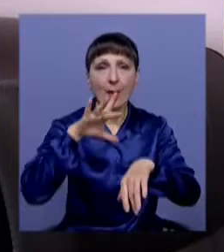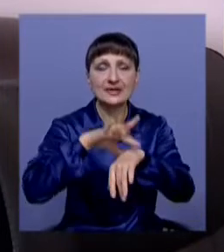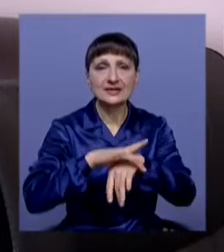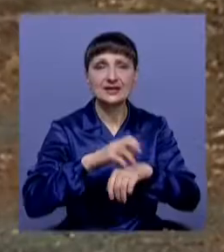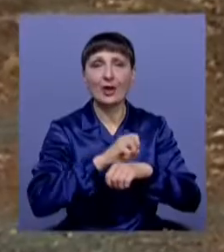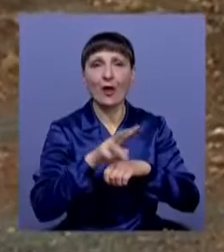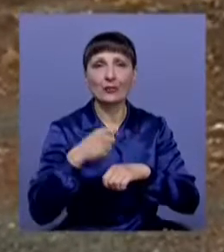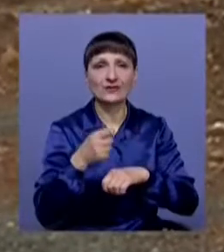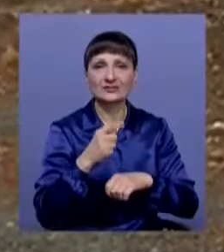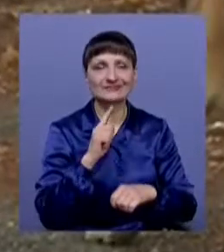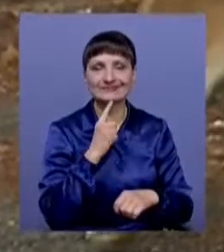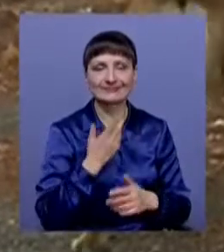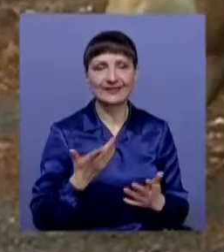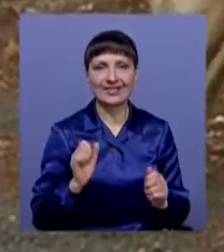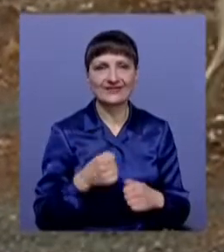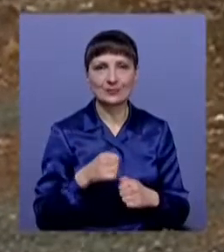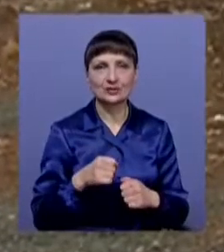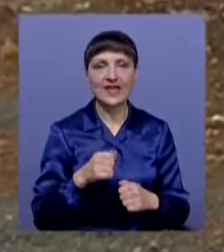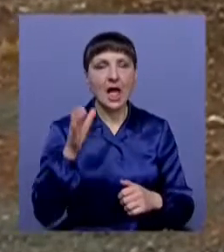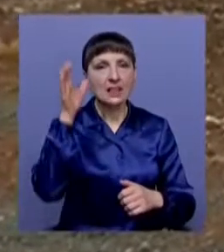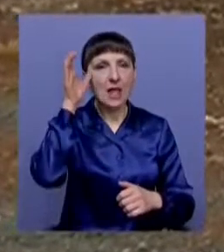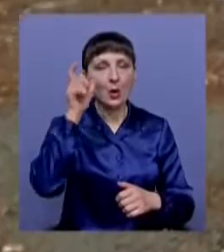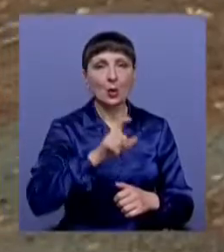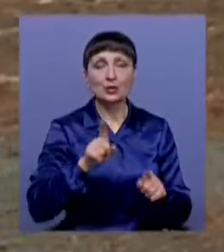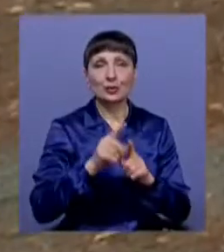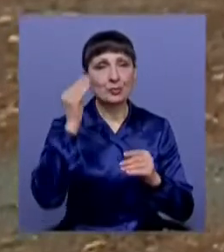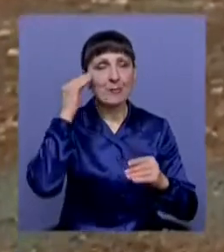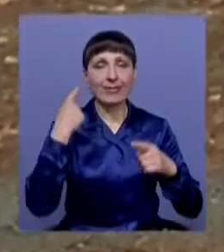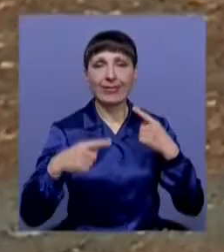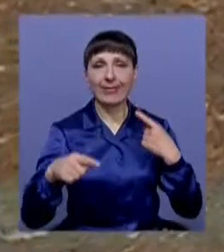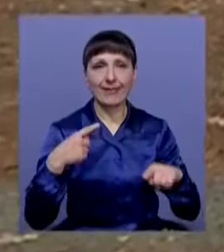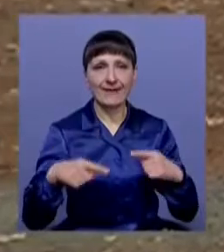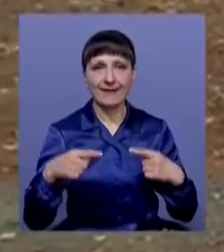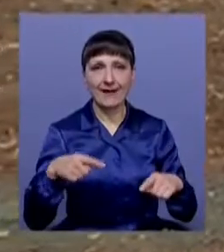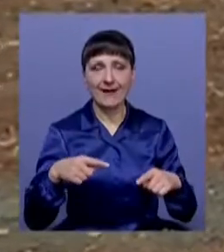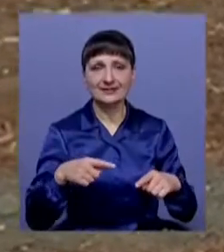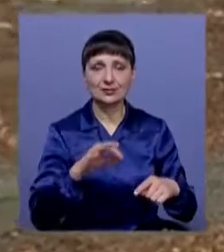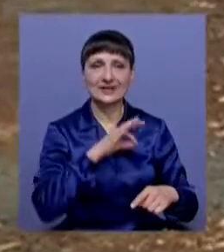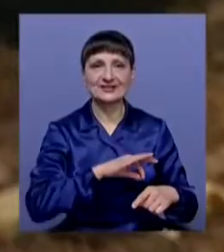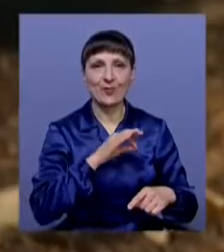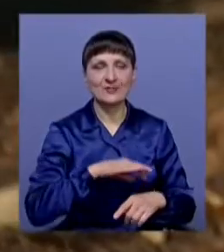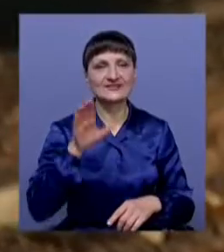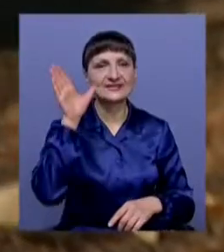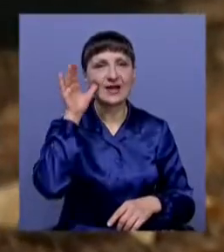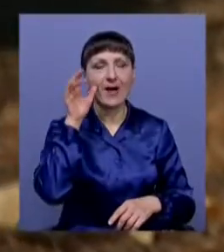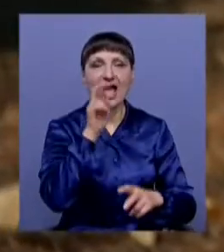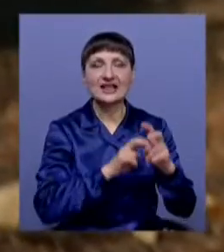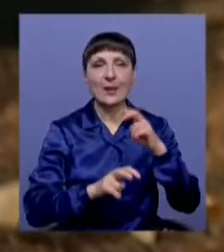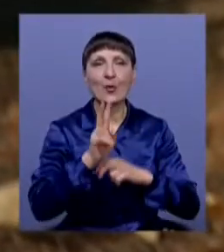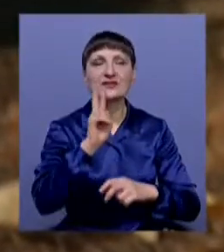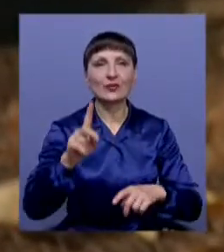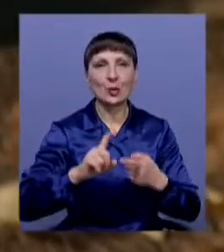не вижу. Стоит отметить, что в научной среде однозначного мнения относительно возможности привлечения собак для поиска зараженных пока